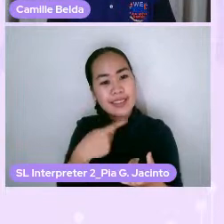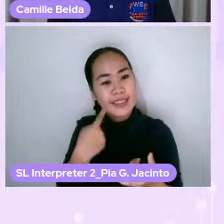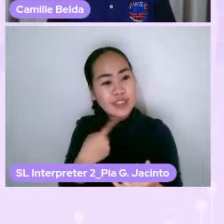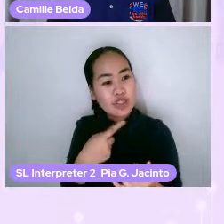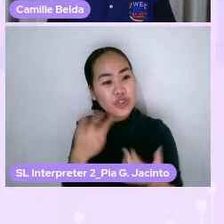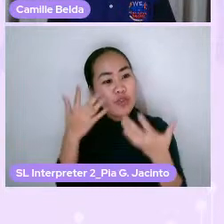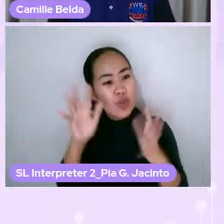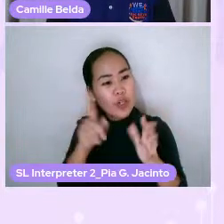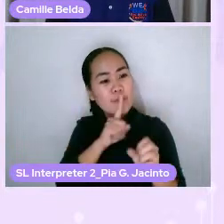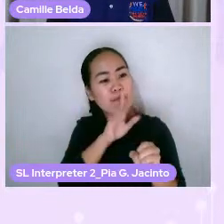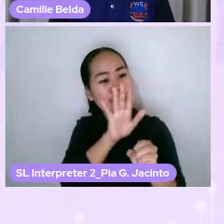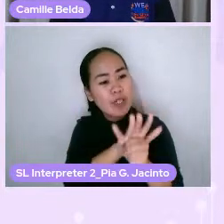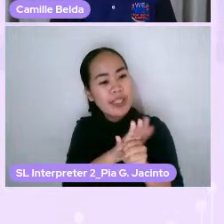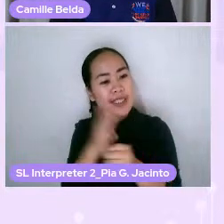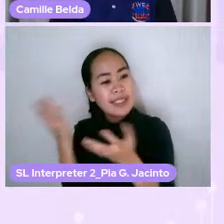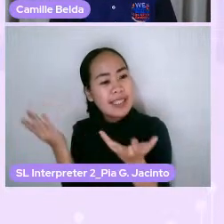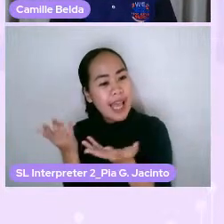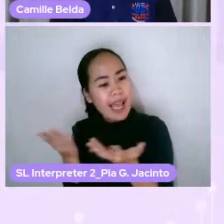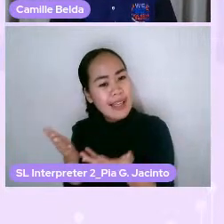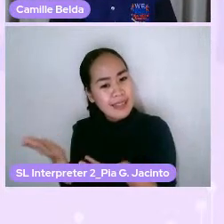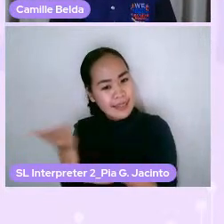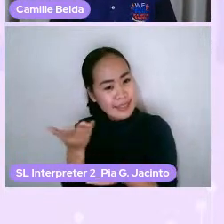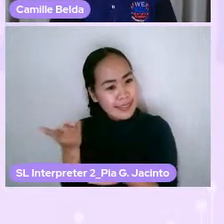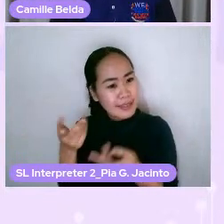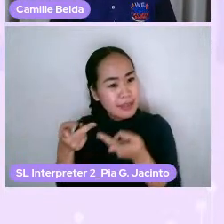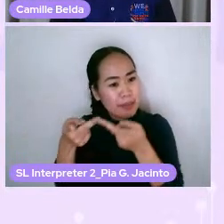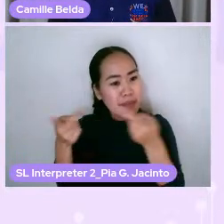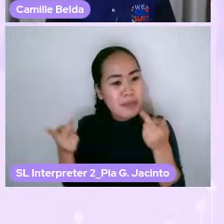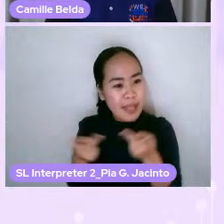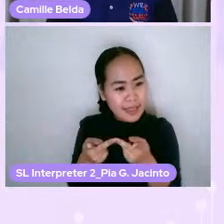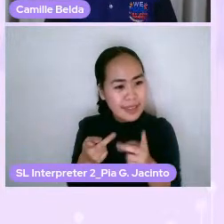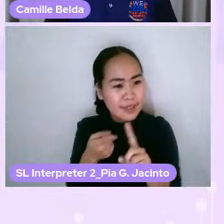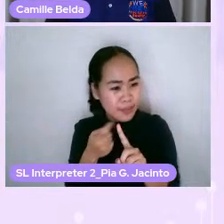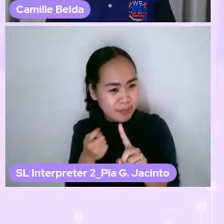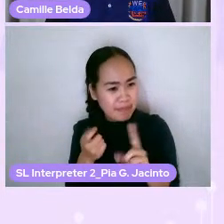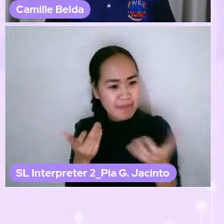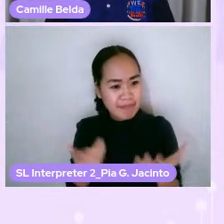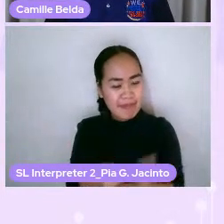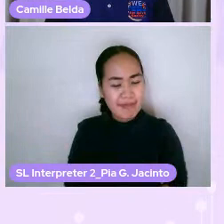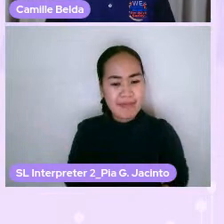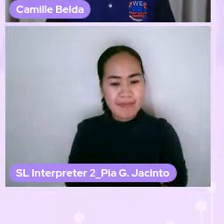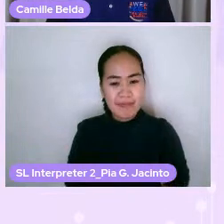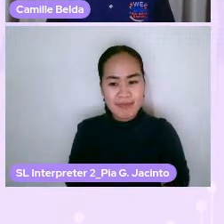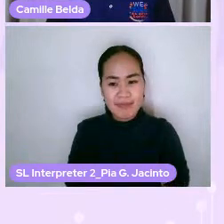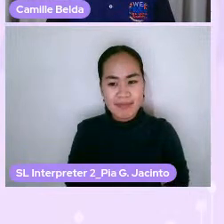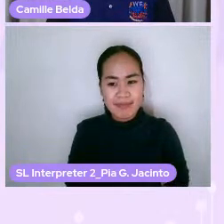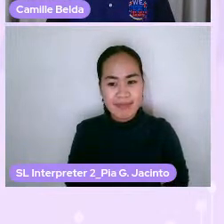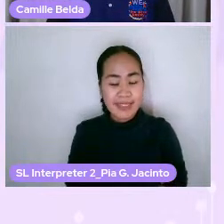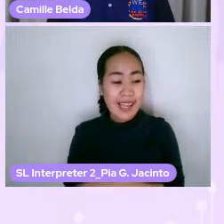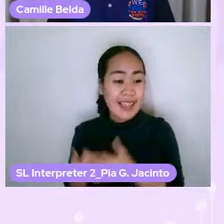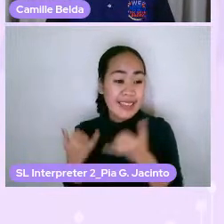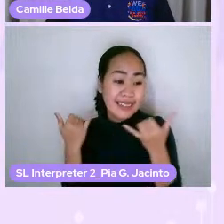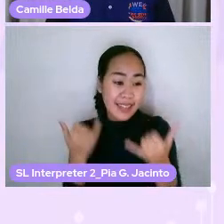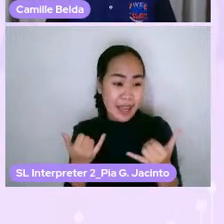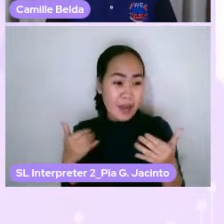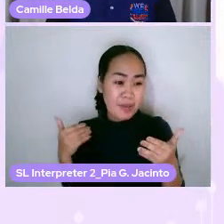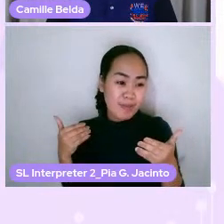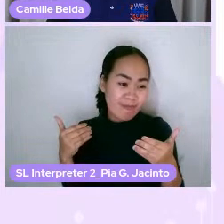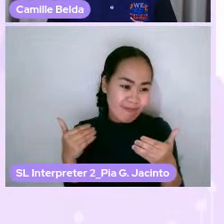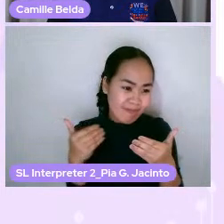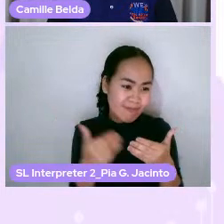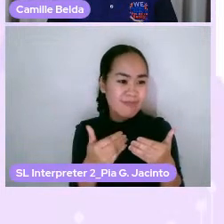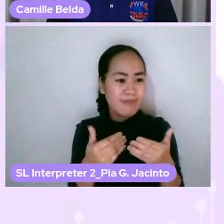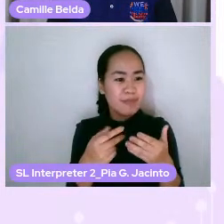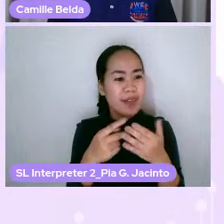at kung saang bahagi ng mundo sila nagmula. Now, we're approaching the end of our